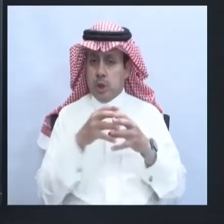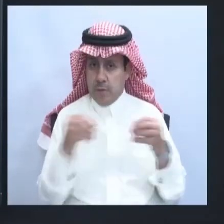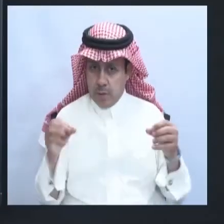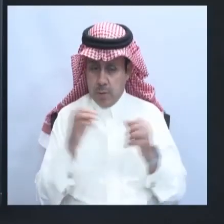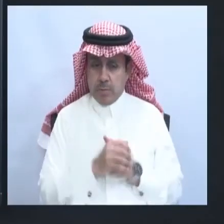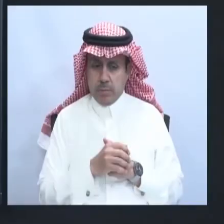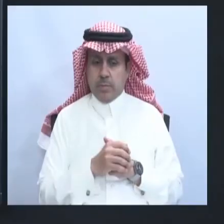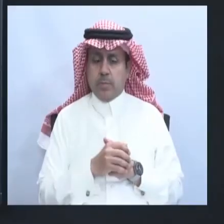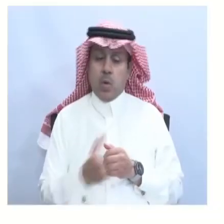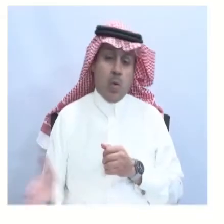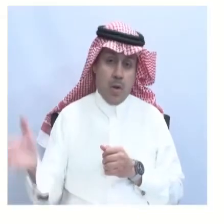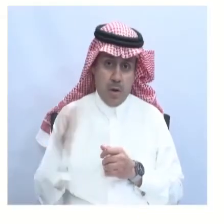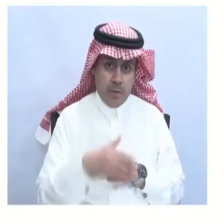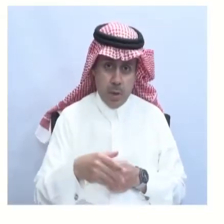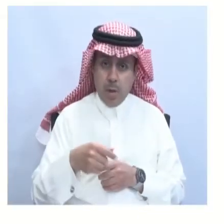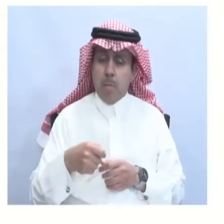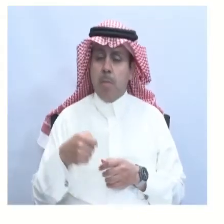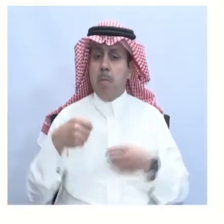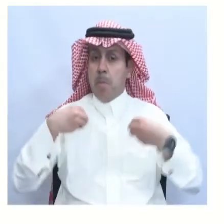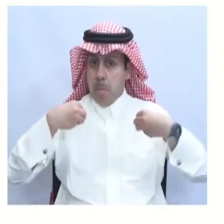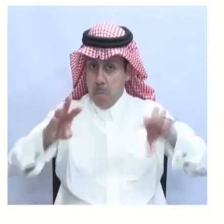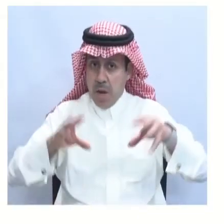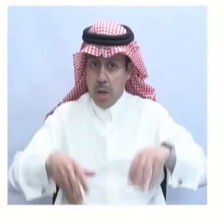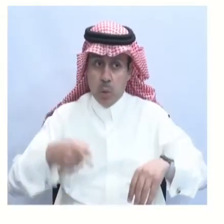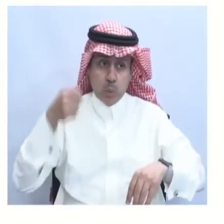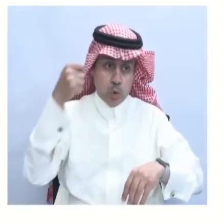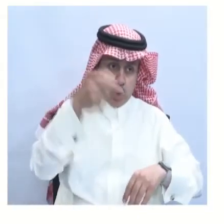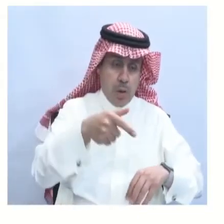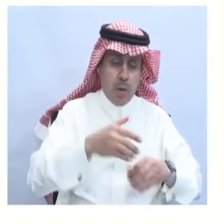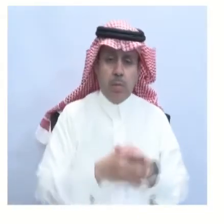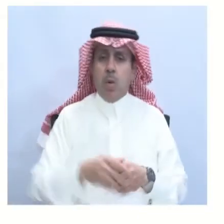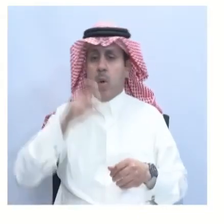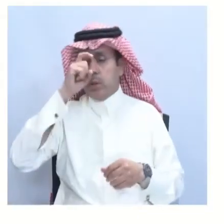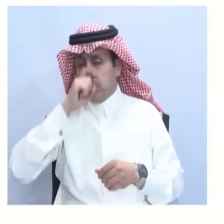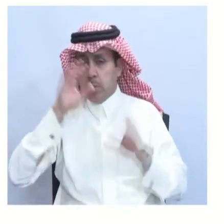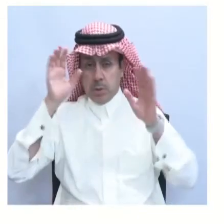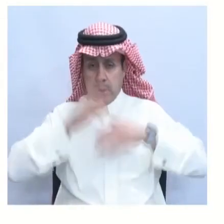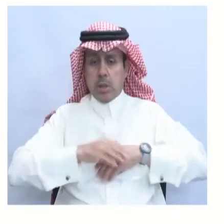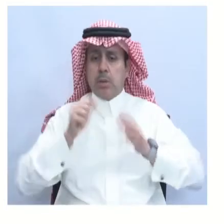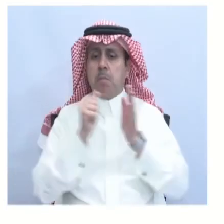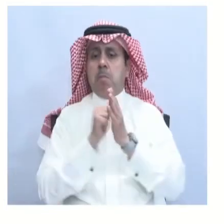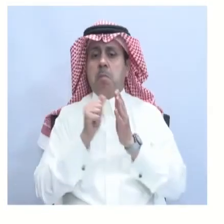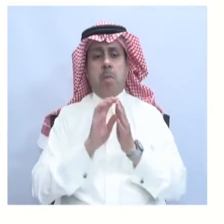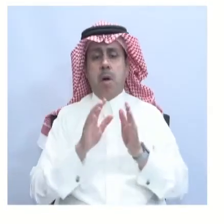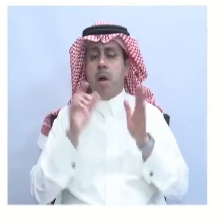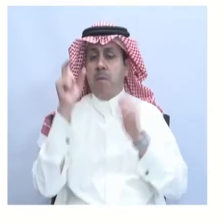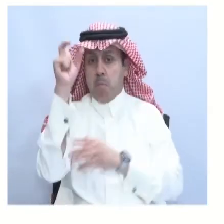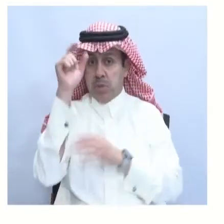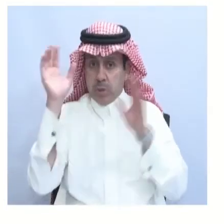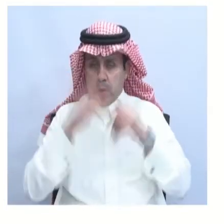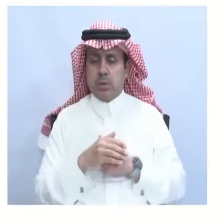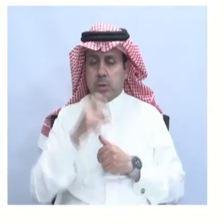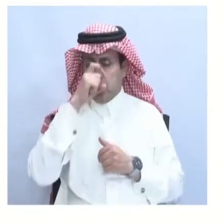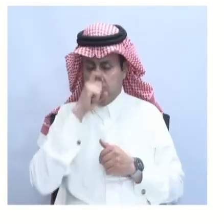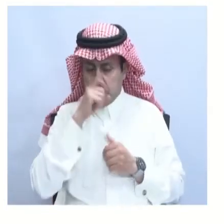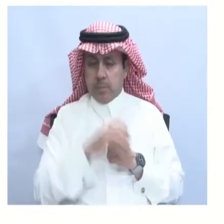البيع والشراء لمن تلزمه الصلاه المفروضه اذا كان ذلك يؤدي الى تفويتها عن وقتها